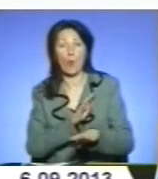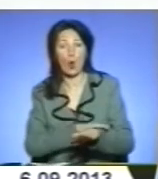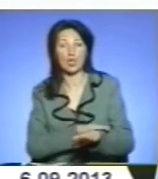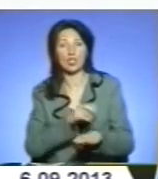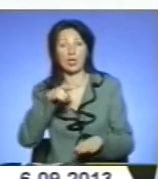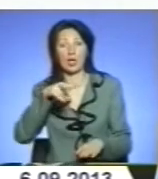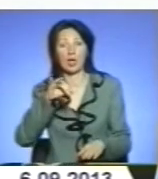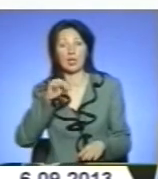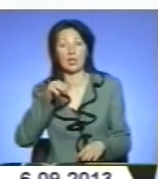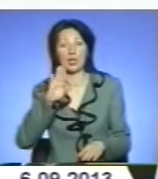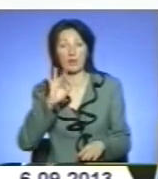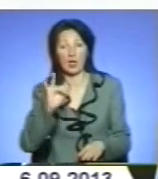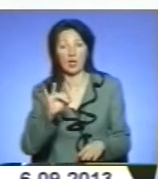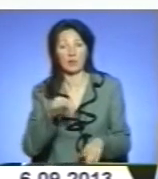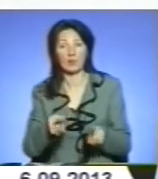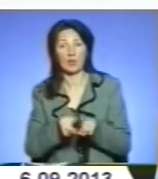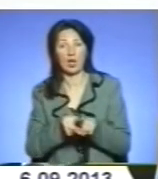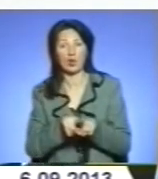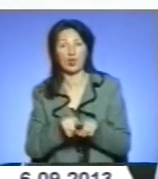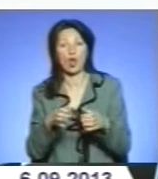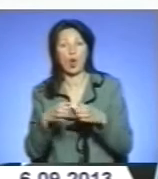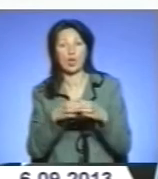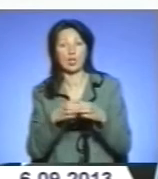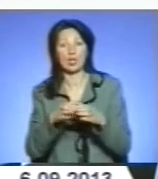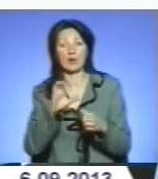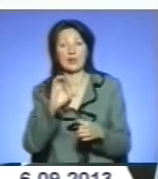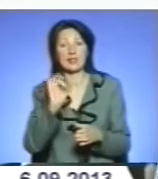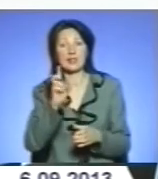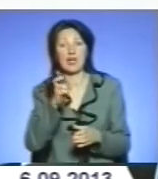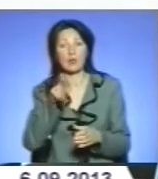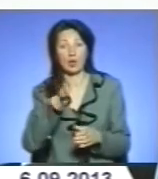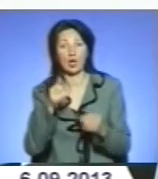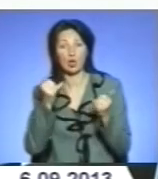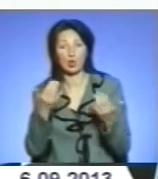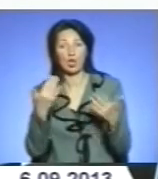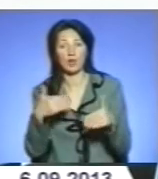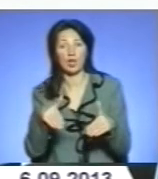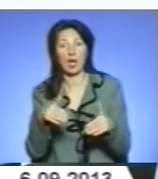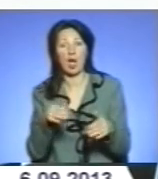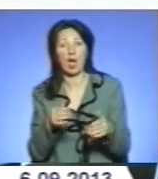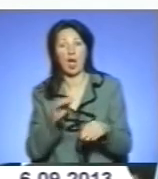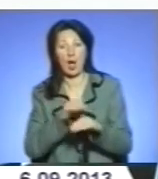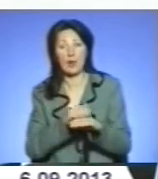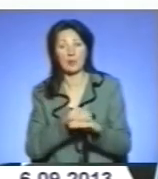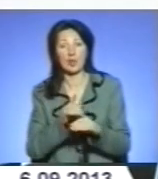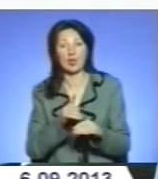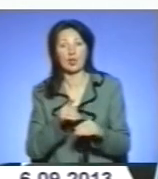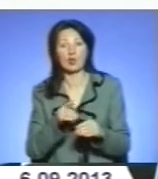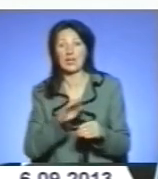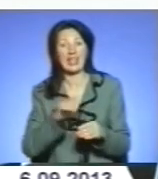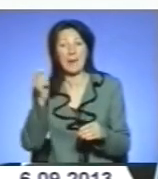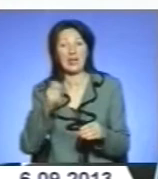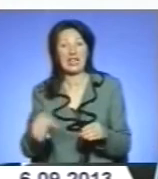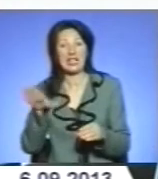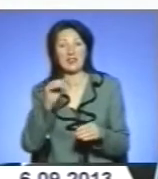Литви, також колективи із Сербії. Сьогодні вже констатують, що вони приїхали, ці колективи, вони